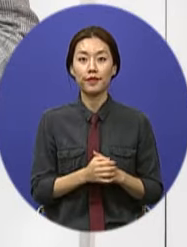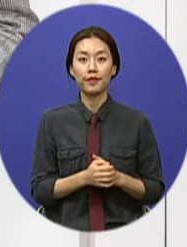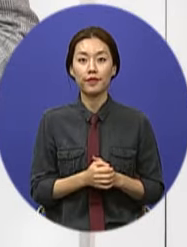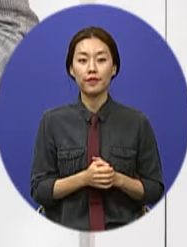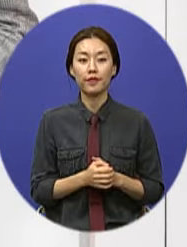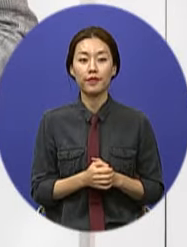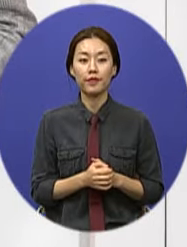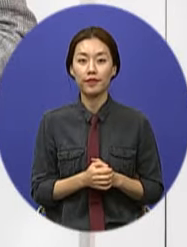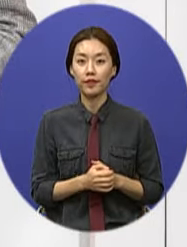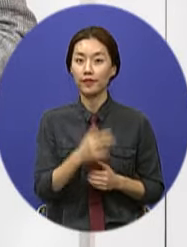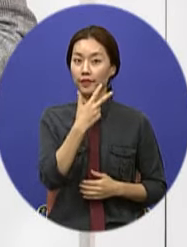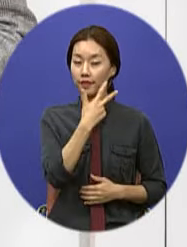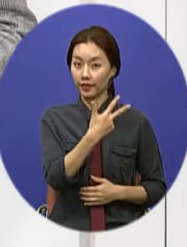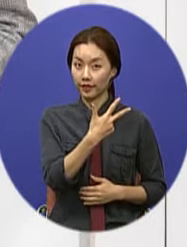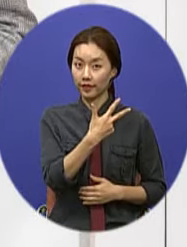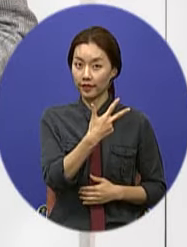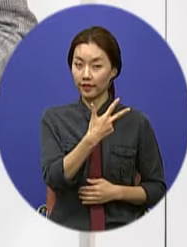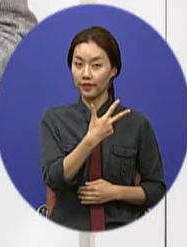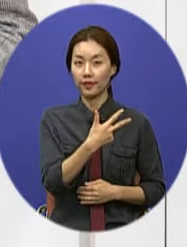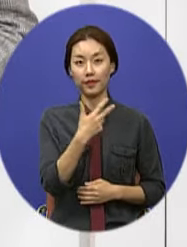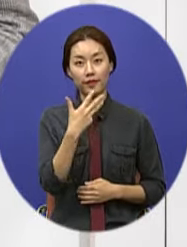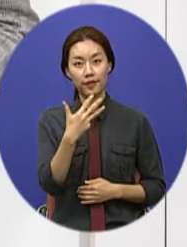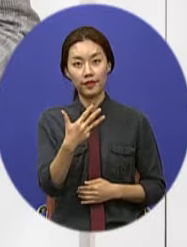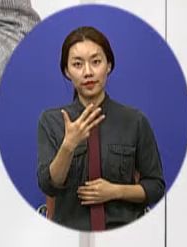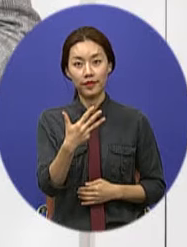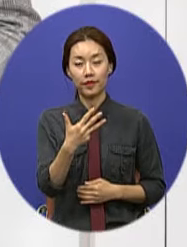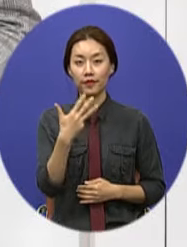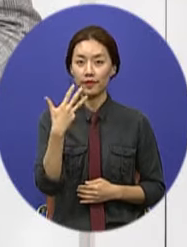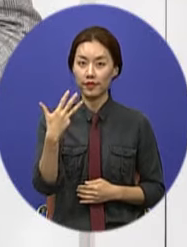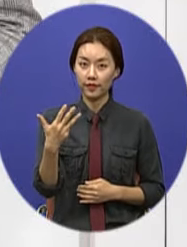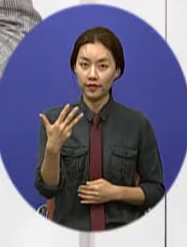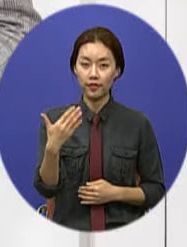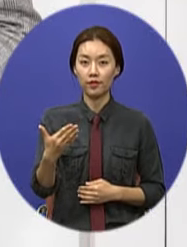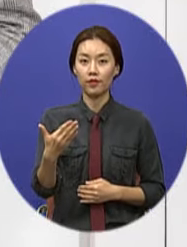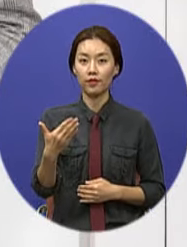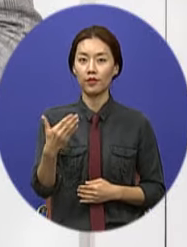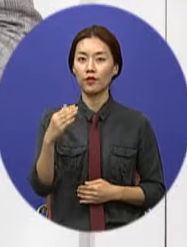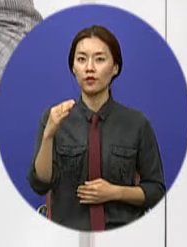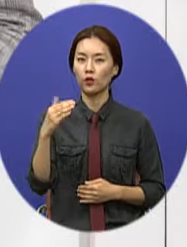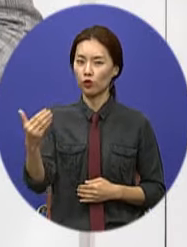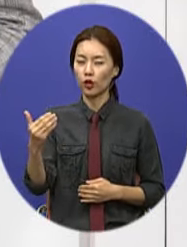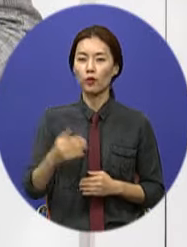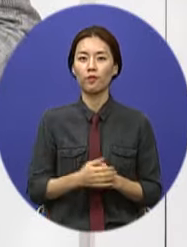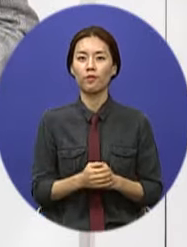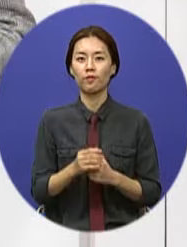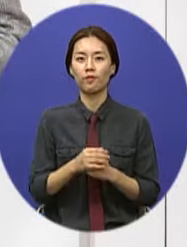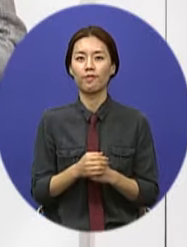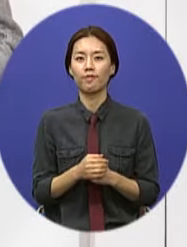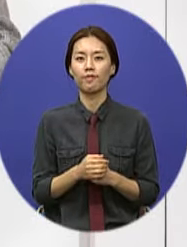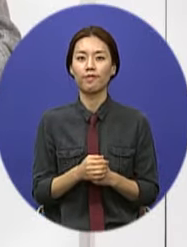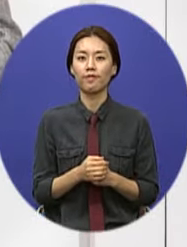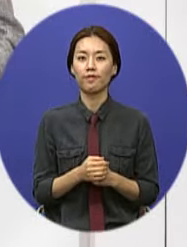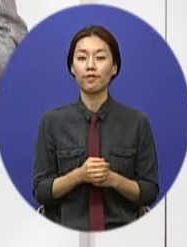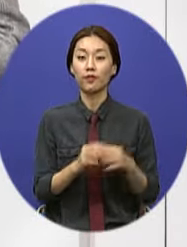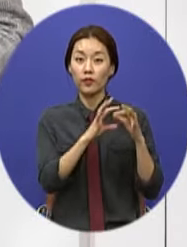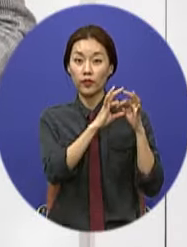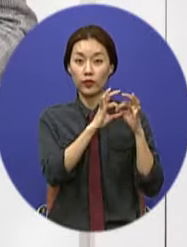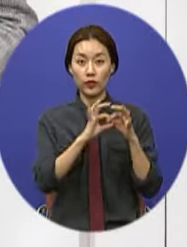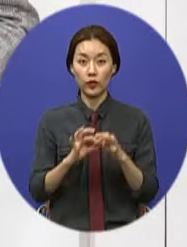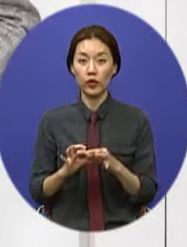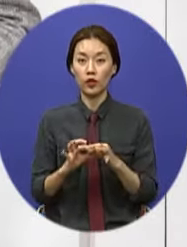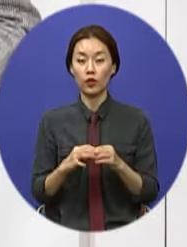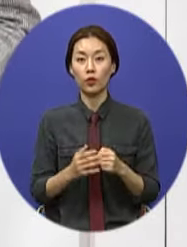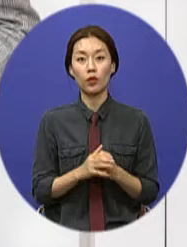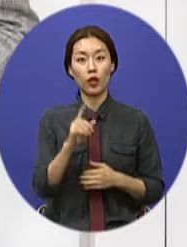점수는요. 음정 7점, 박자, 8점, 가사, 9점, 보너스. 9점 받으셨습니다. 네. 계속해서